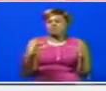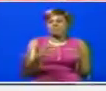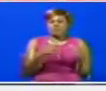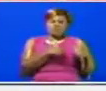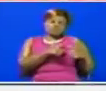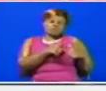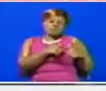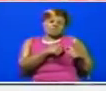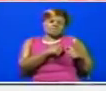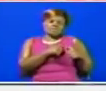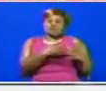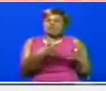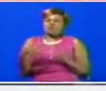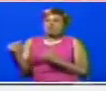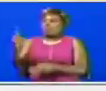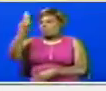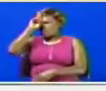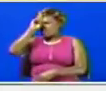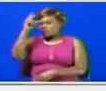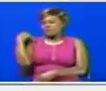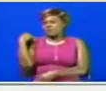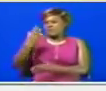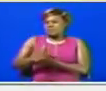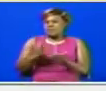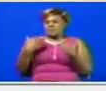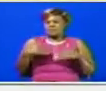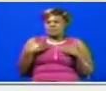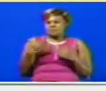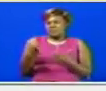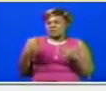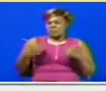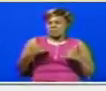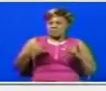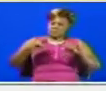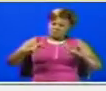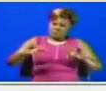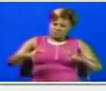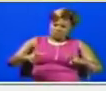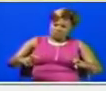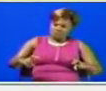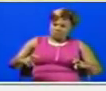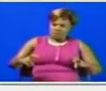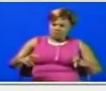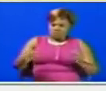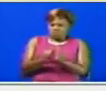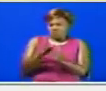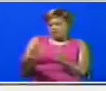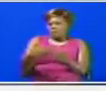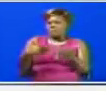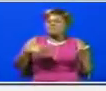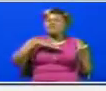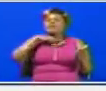Mpenziwe alijisalimisha kwa polisi hapo jana. Aidha, baadhi ya waliokuwa wachezaji wenzake wanachunguzwa kwa kuwa pamoja naye kabla ya kifo